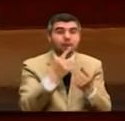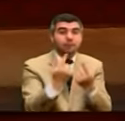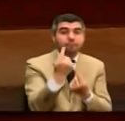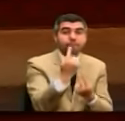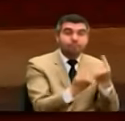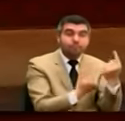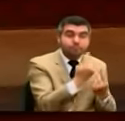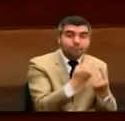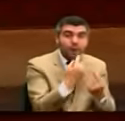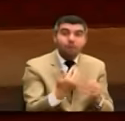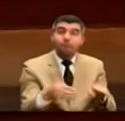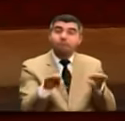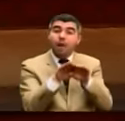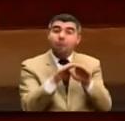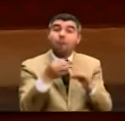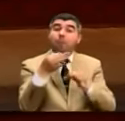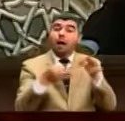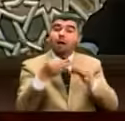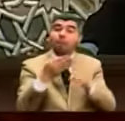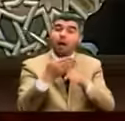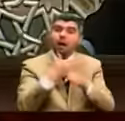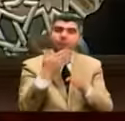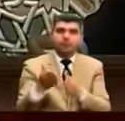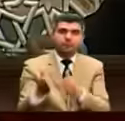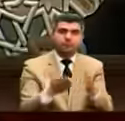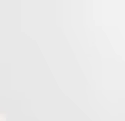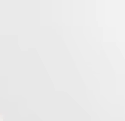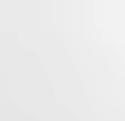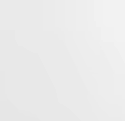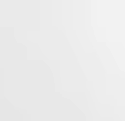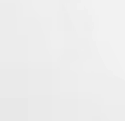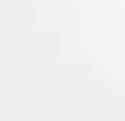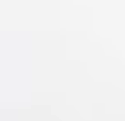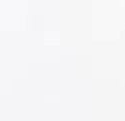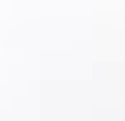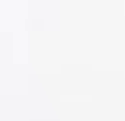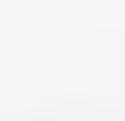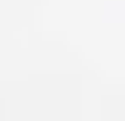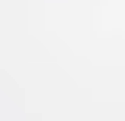تعديل المادة الرابعة. شكراً سيد الوزير، انتهى الوقت.